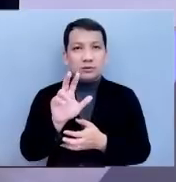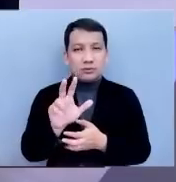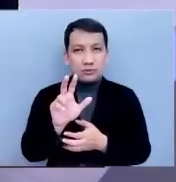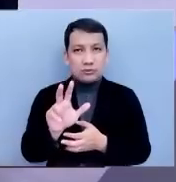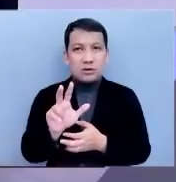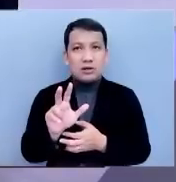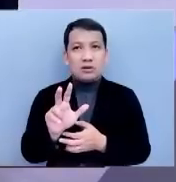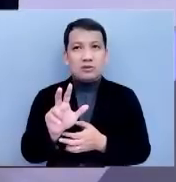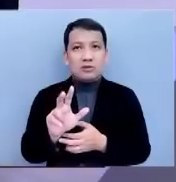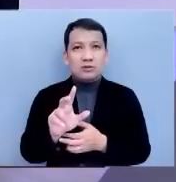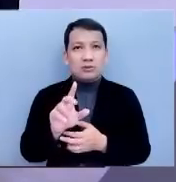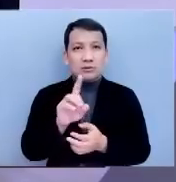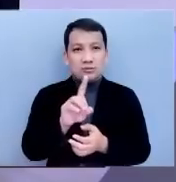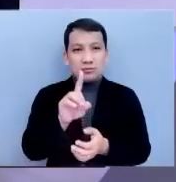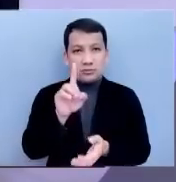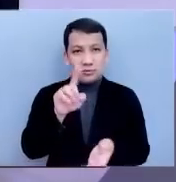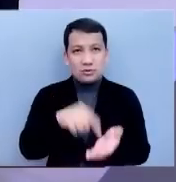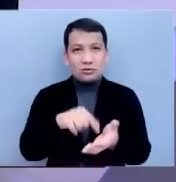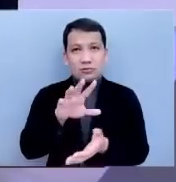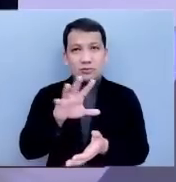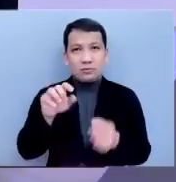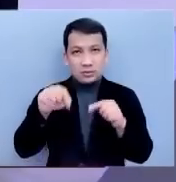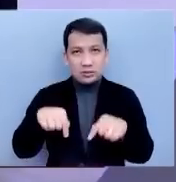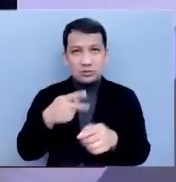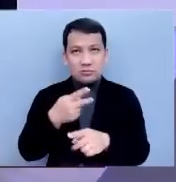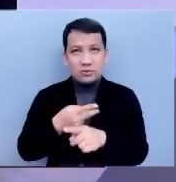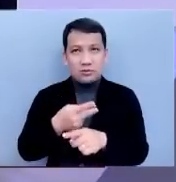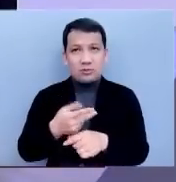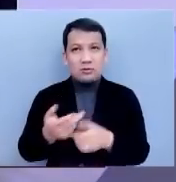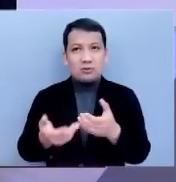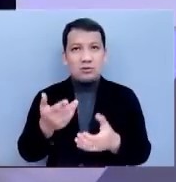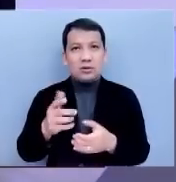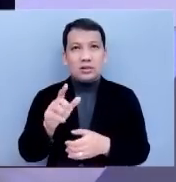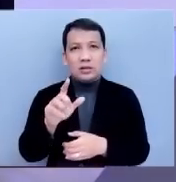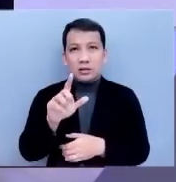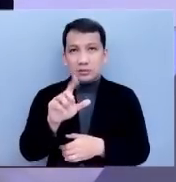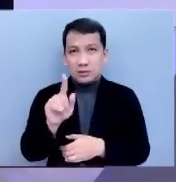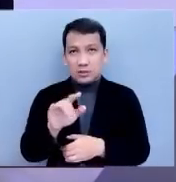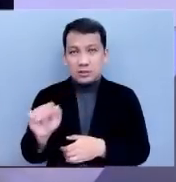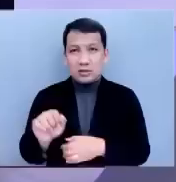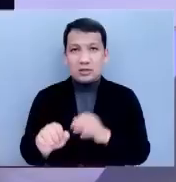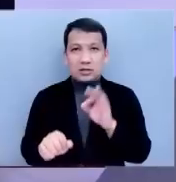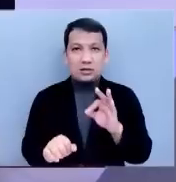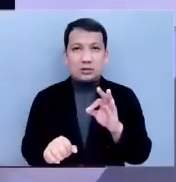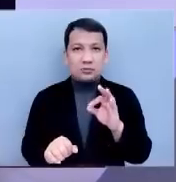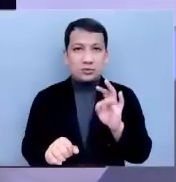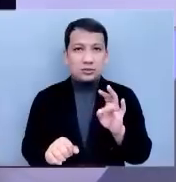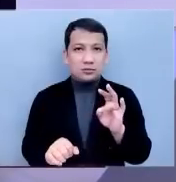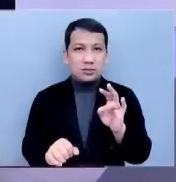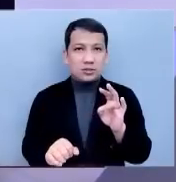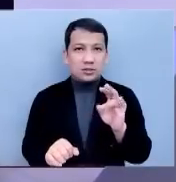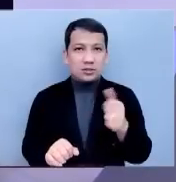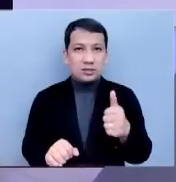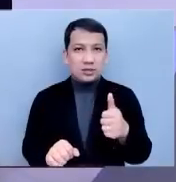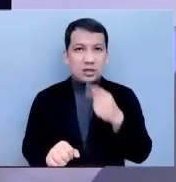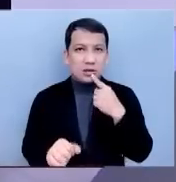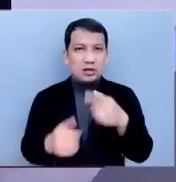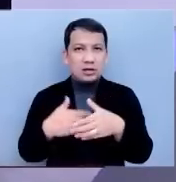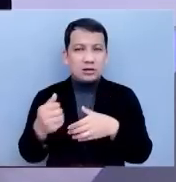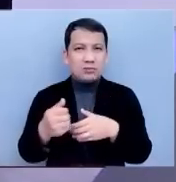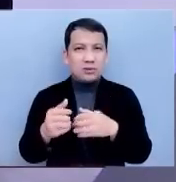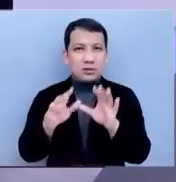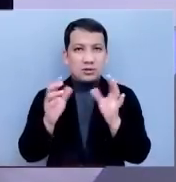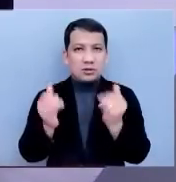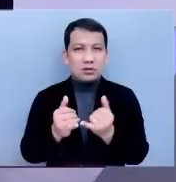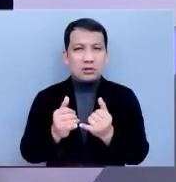pang 1.5 sa ating pesos. Baka nasa Lazada pa yan. Ang F710 gamepad controller na nilabas ng kumpanyang